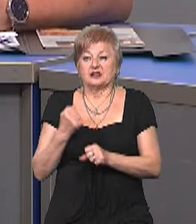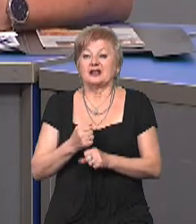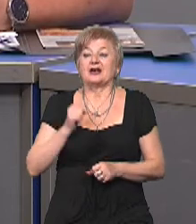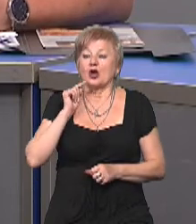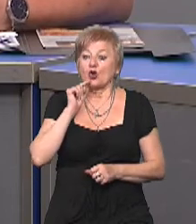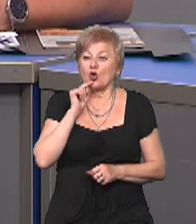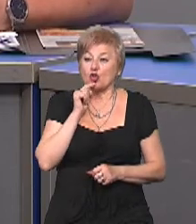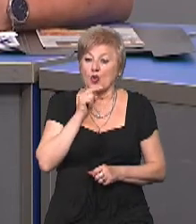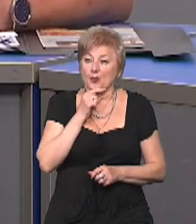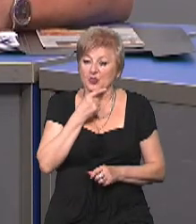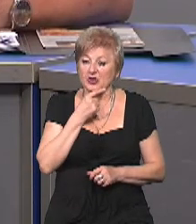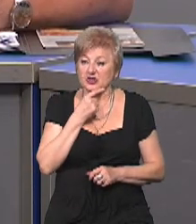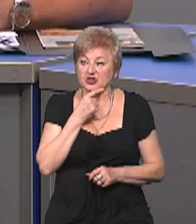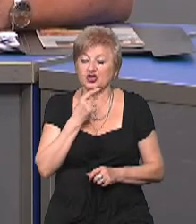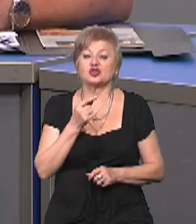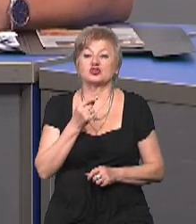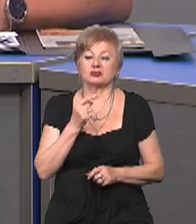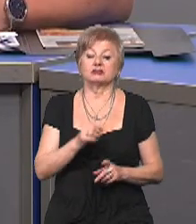экономически обоснованно